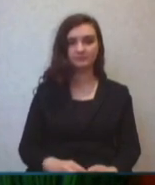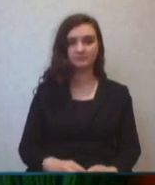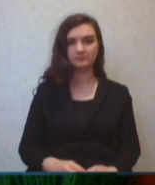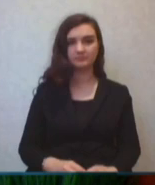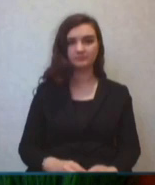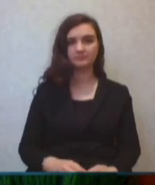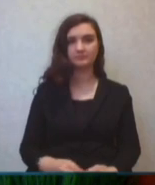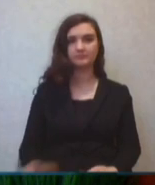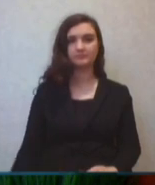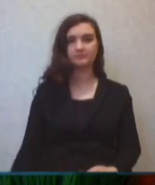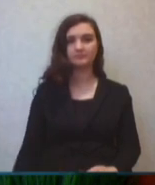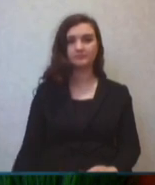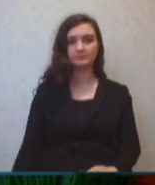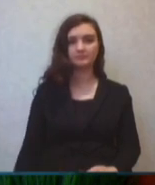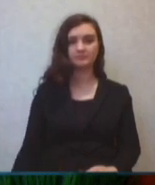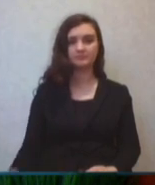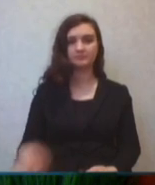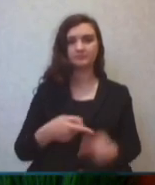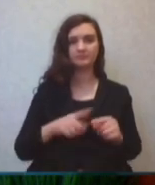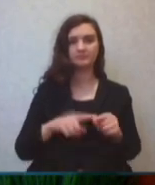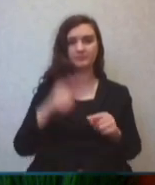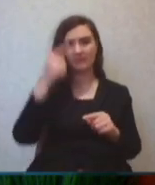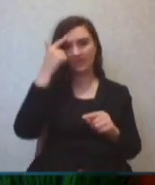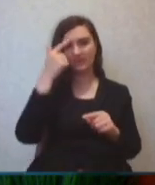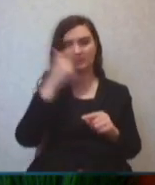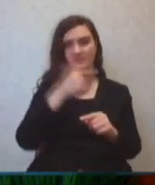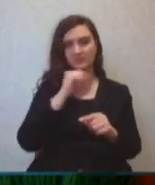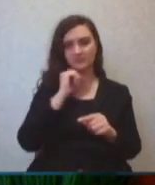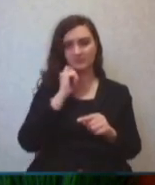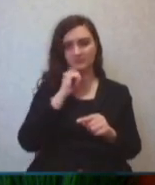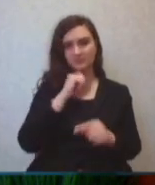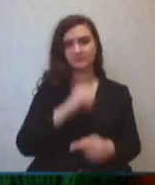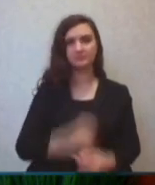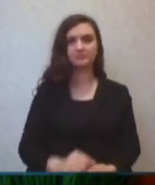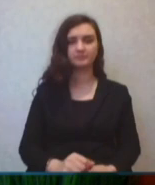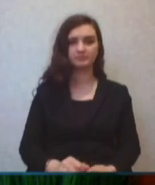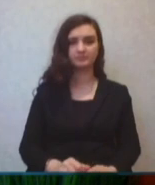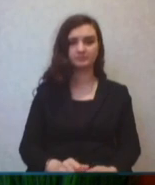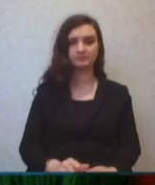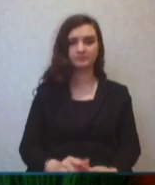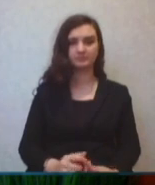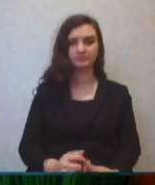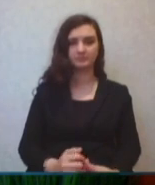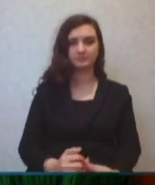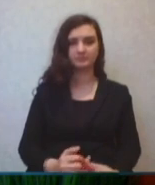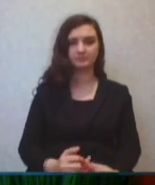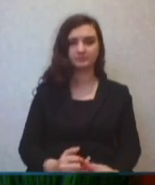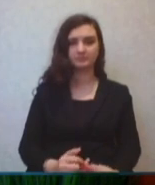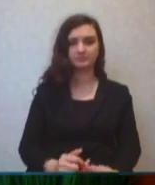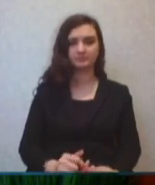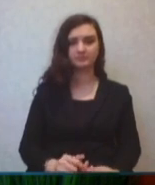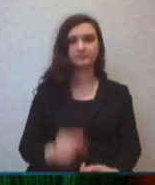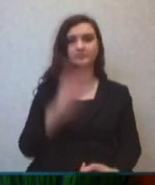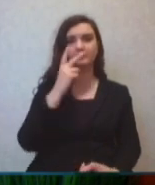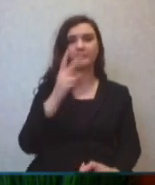წლის. დიახ. ფეთ განათლებული. აი ყველანაირად, მაგრამ აი ვამჩნევთ